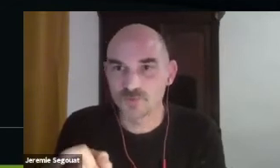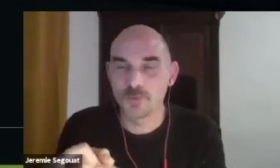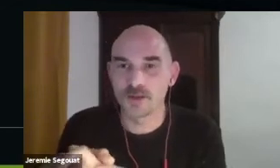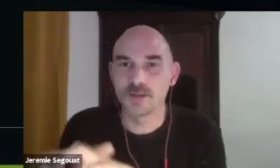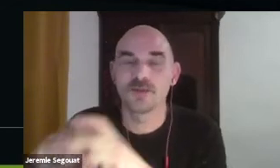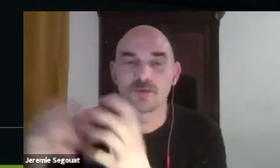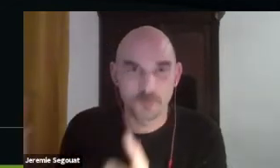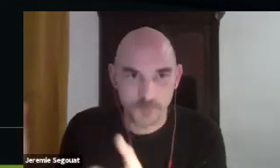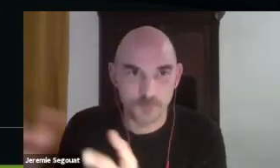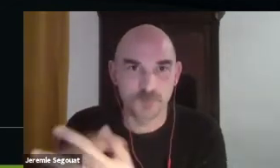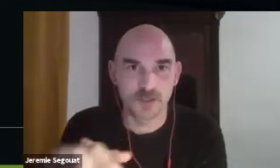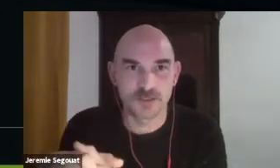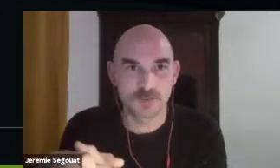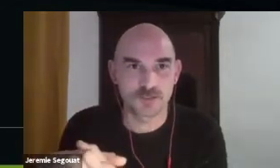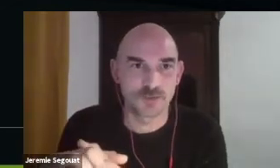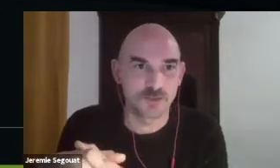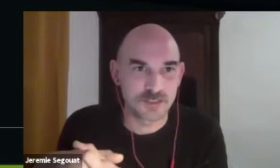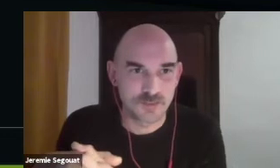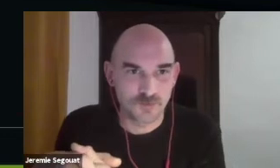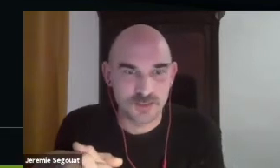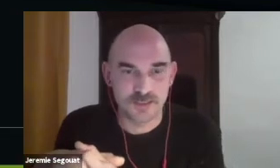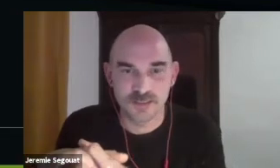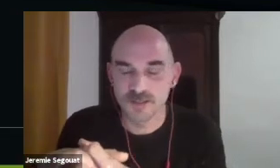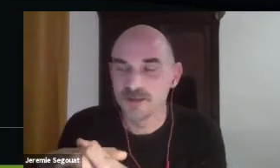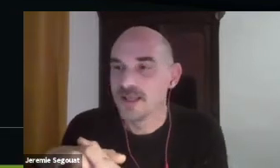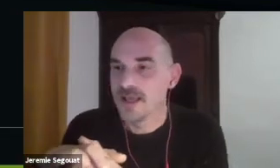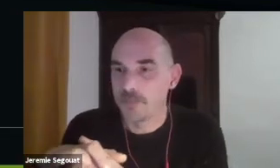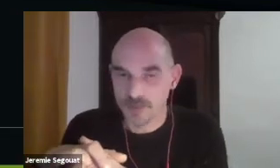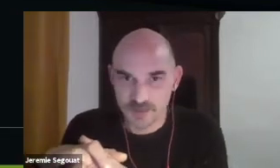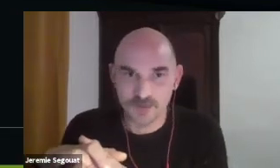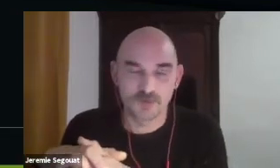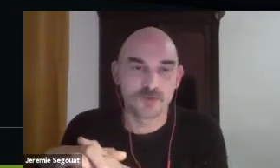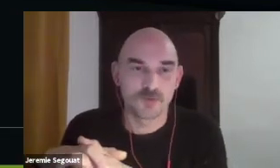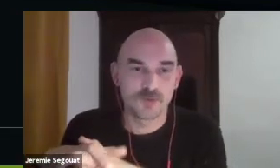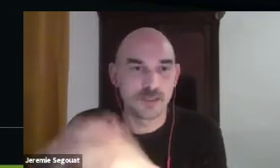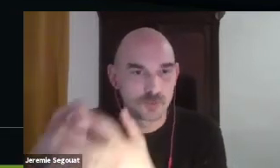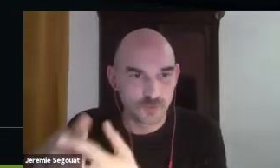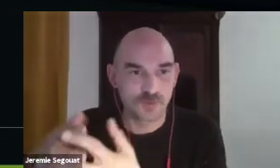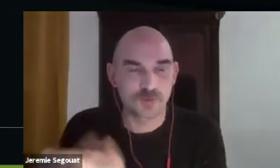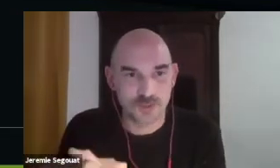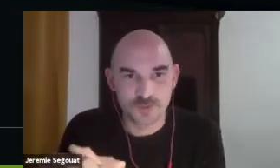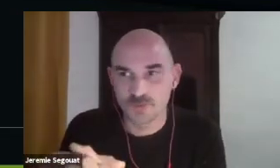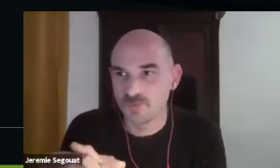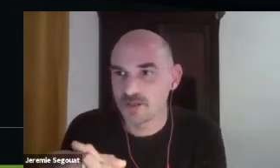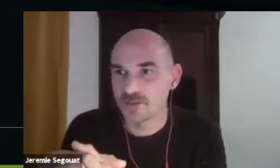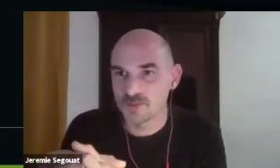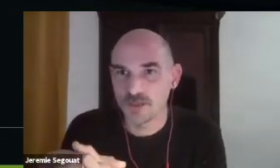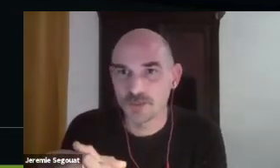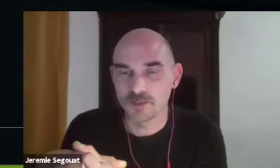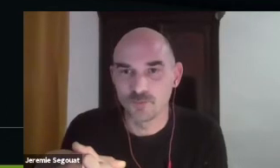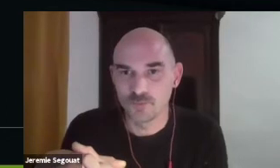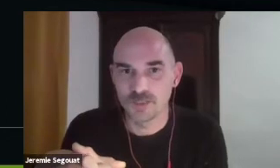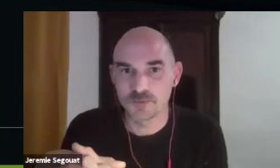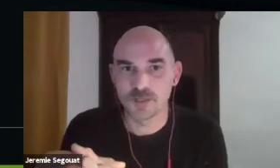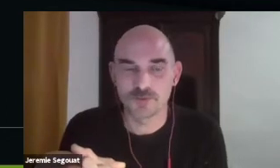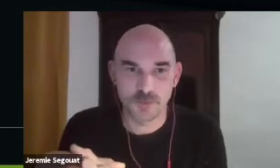et je vais vous parler voilà des espaces de la langue des signes française tactile à partir des lectures des recherches que j'ai pu faire et aussi à